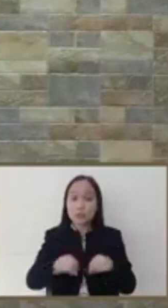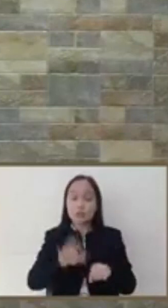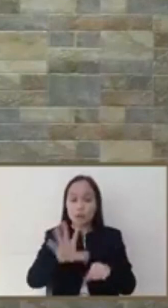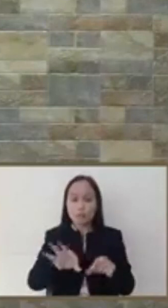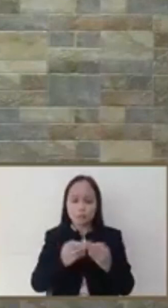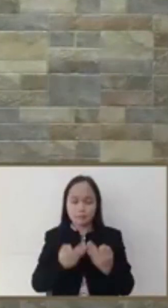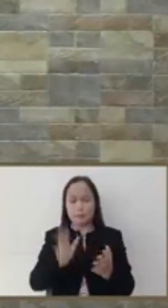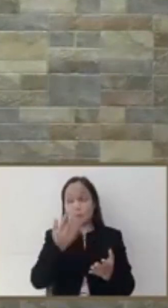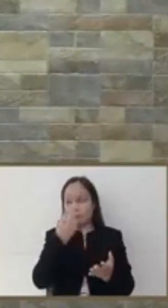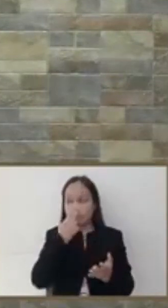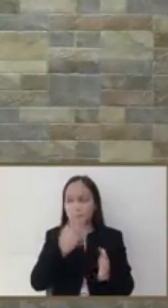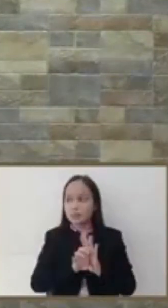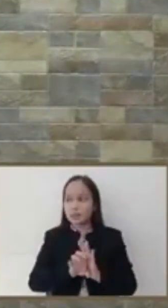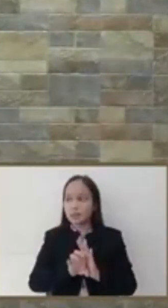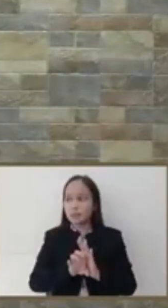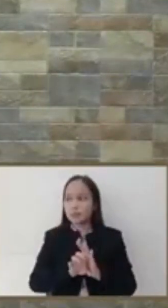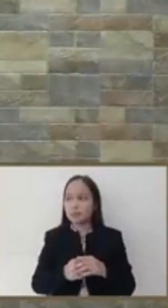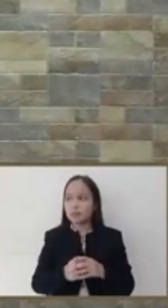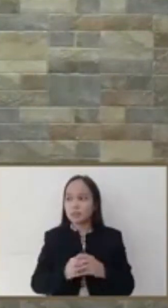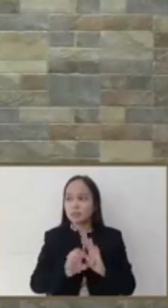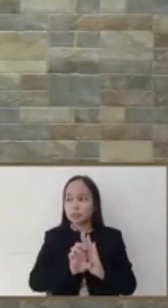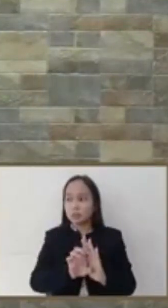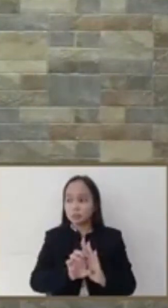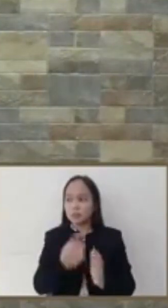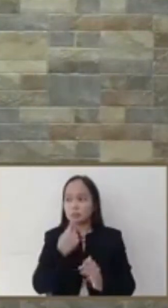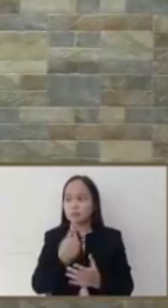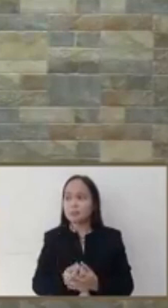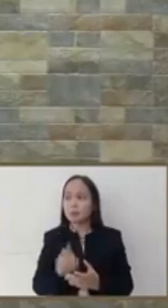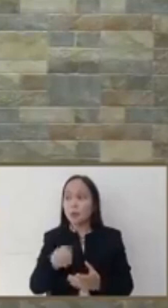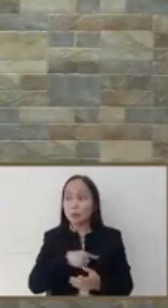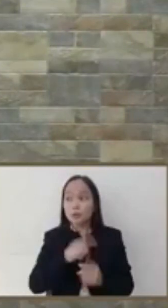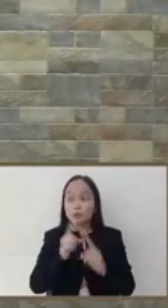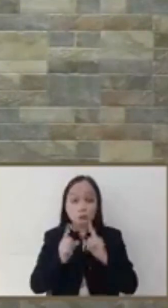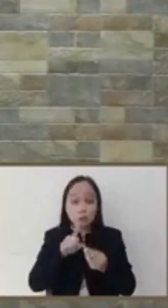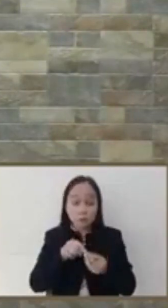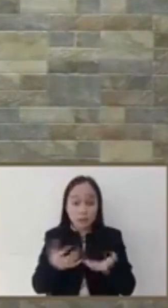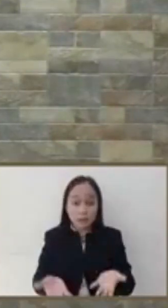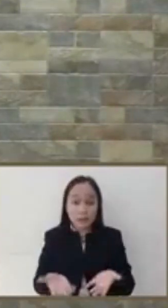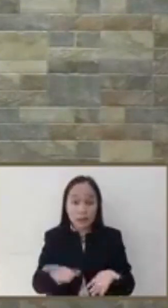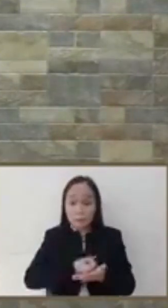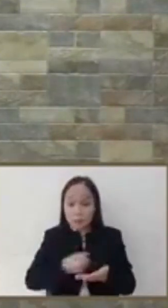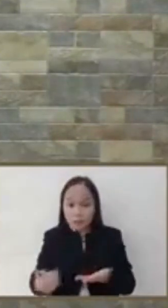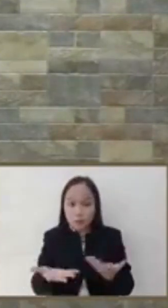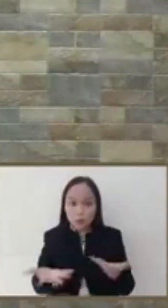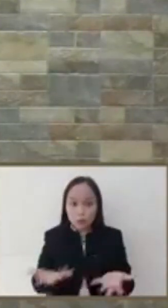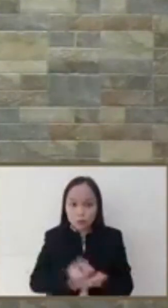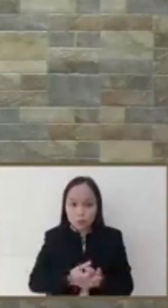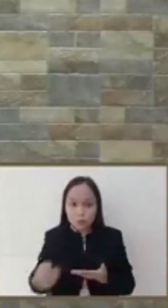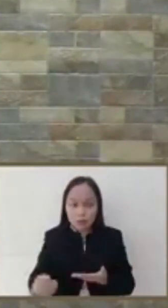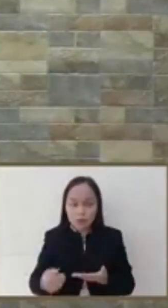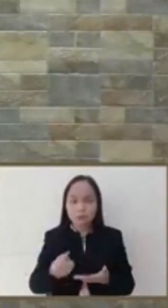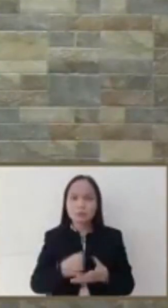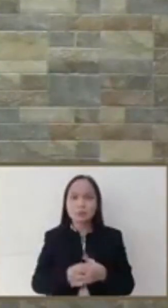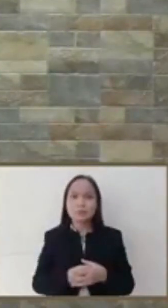you an example, mga kapatid. Ataduhin ko po ito sa inyo para maging maliwanag. We're talking about investment here. Now, ang party na po na sinasabi